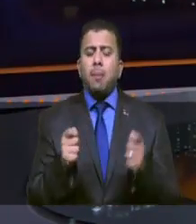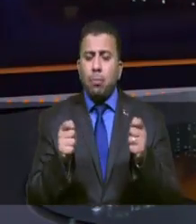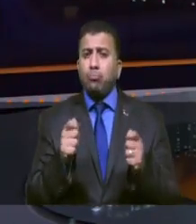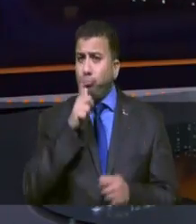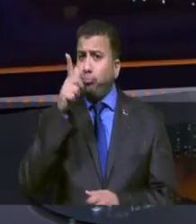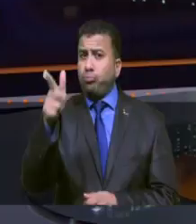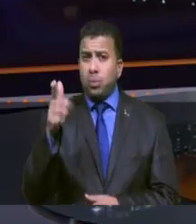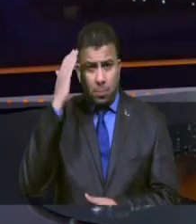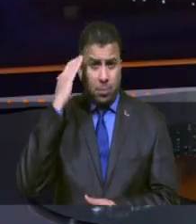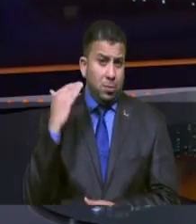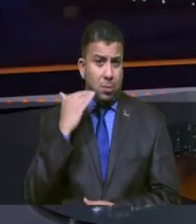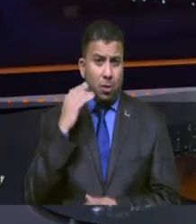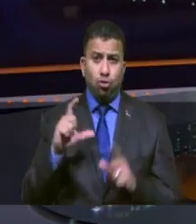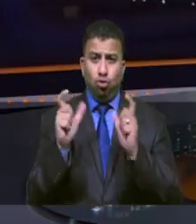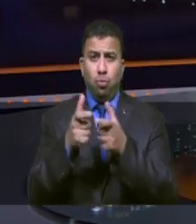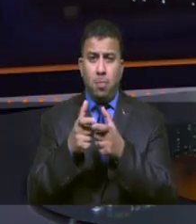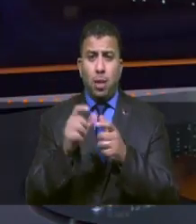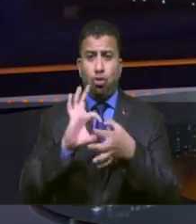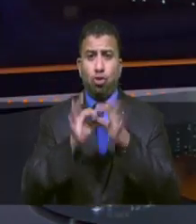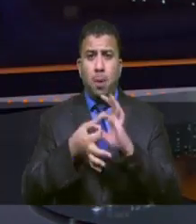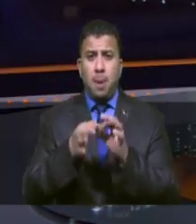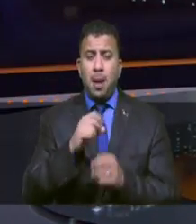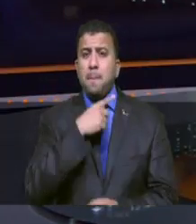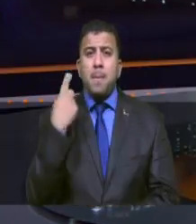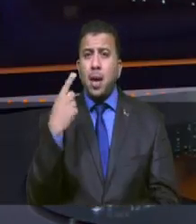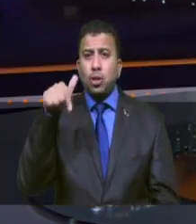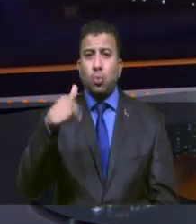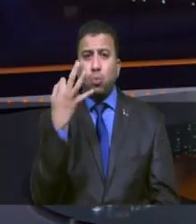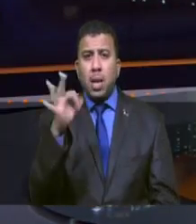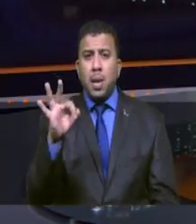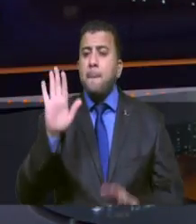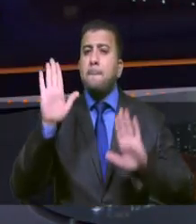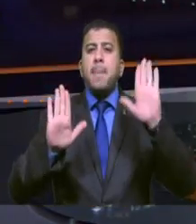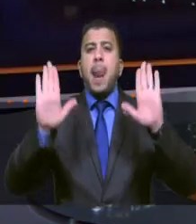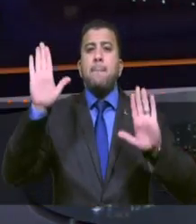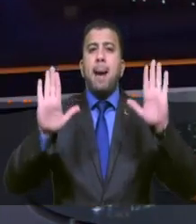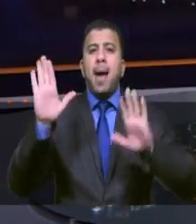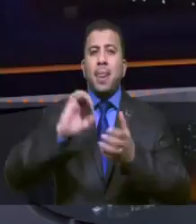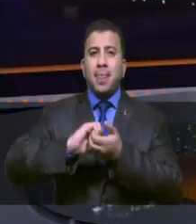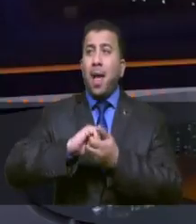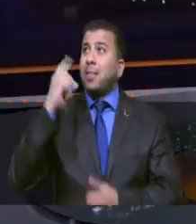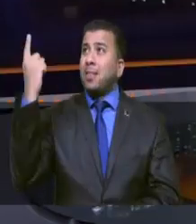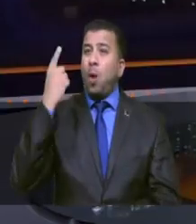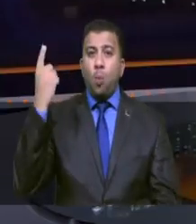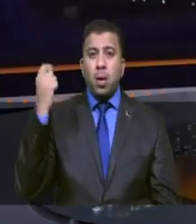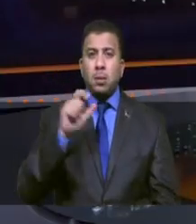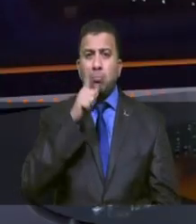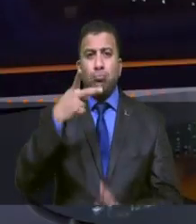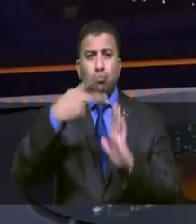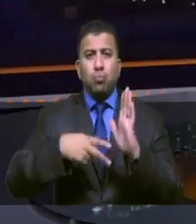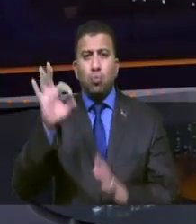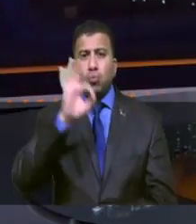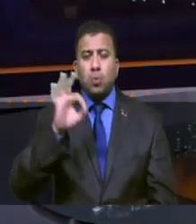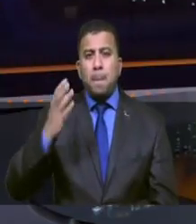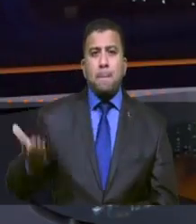خلال كلمة ألقتها في اجتماعات الجمعية 136 للاتحاد البرلماني الدولي المنعقدة في